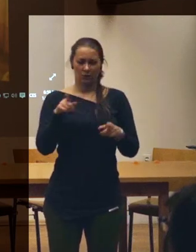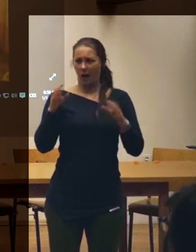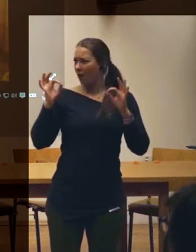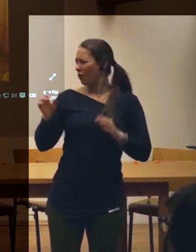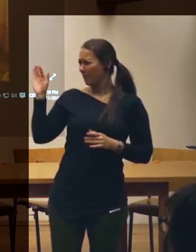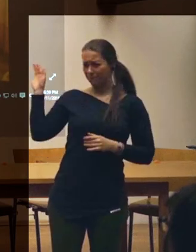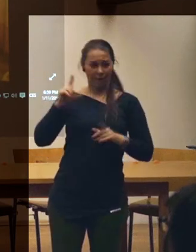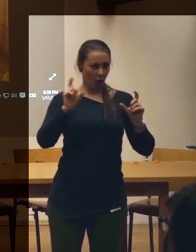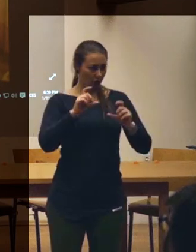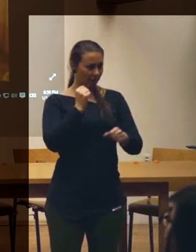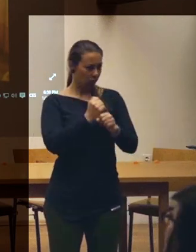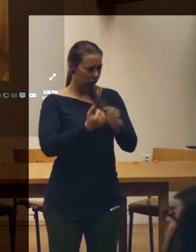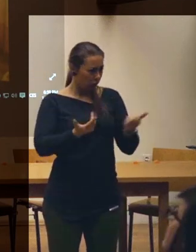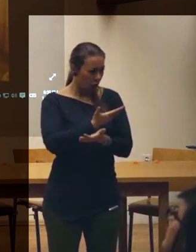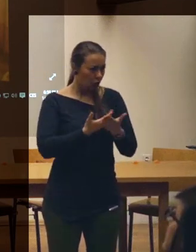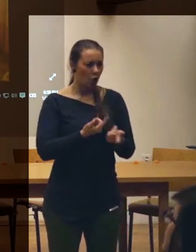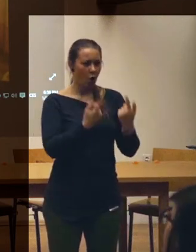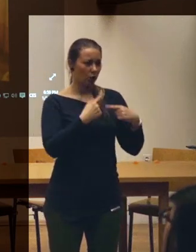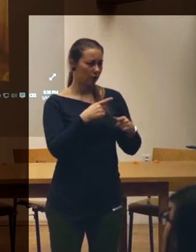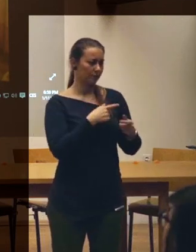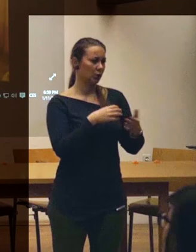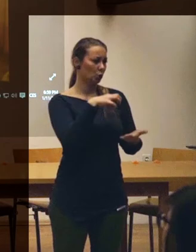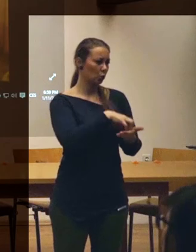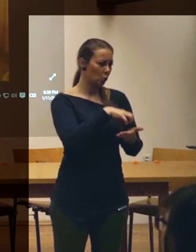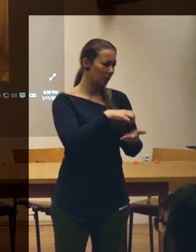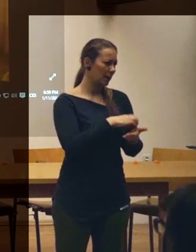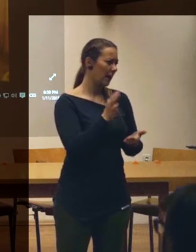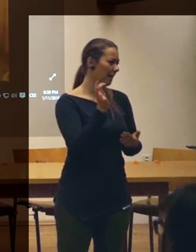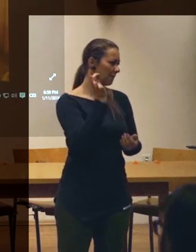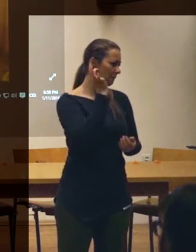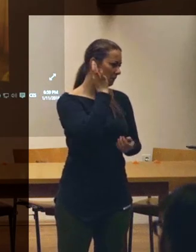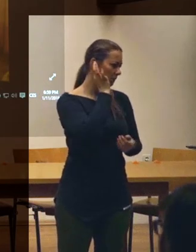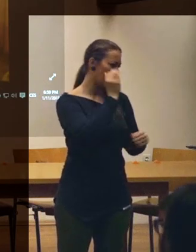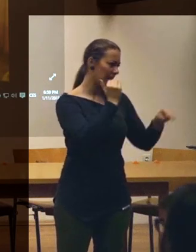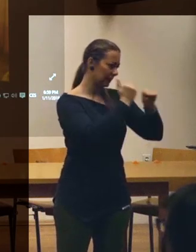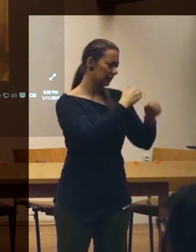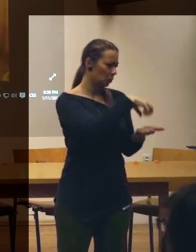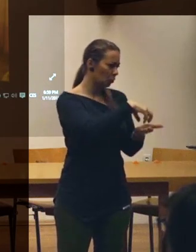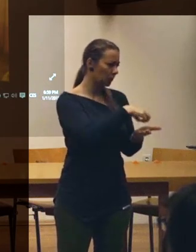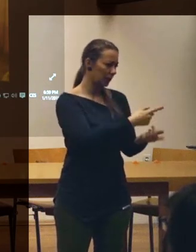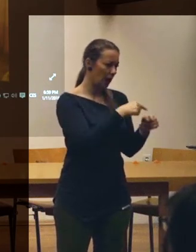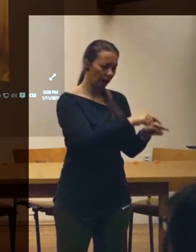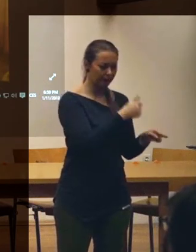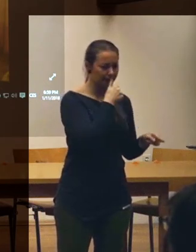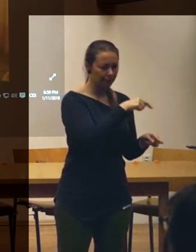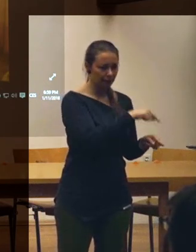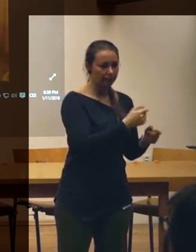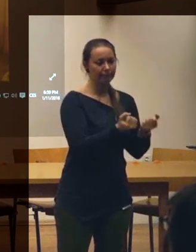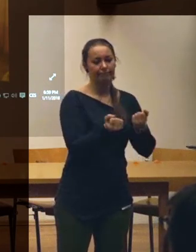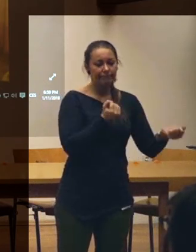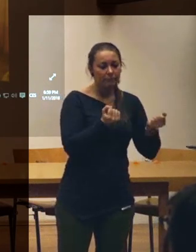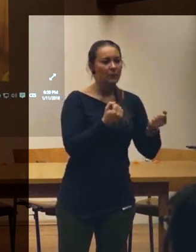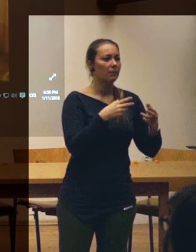ktorý iniciovala feministická skupina Berlin Feminist Health Care Research Group, čo je vlastne výskumná skupina, ktorá sa